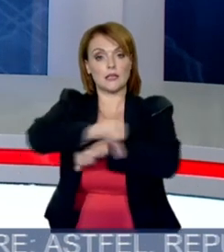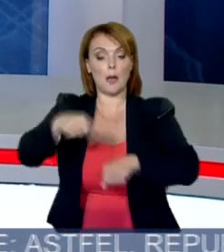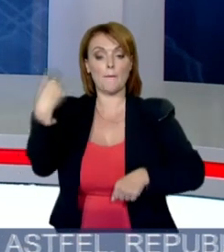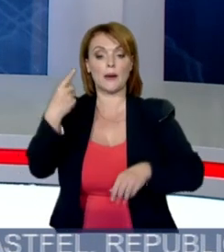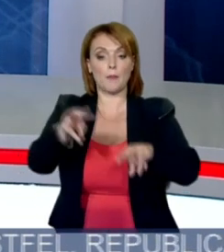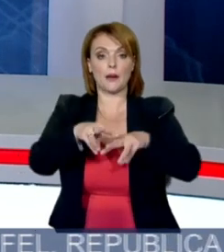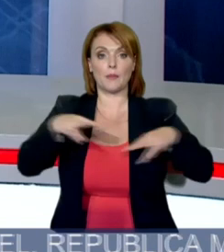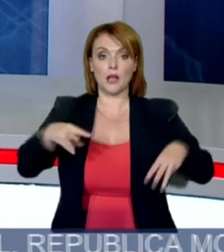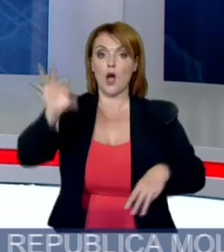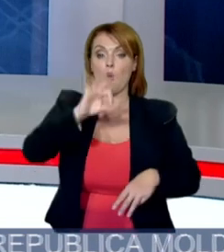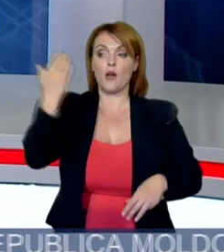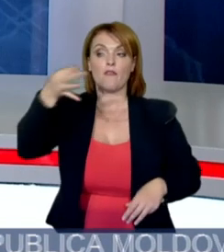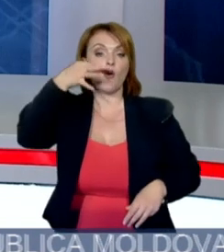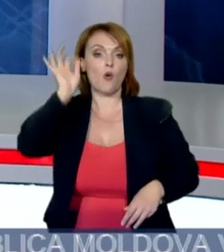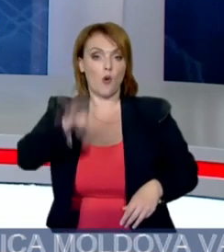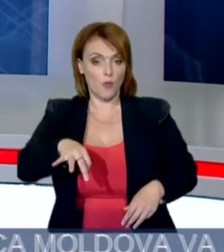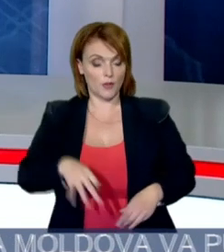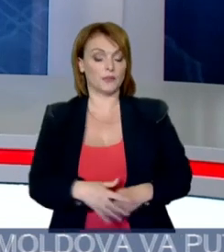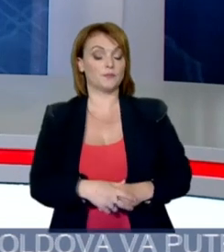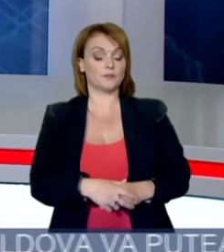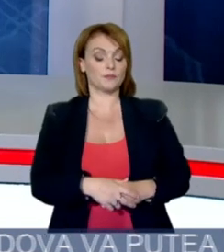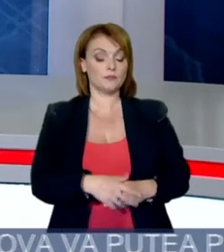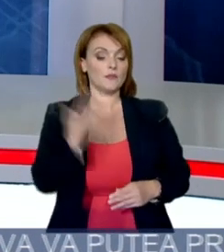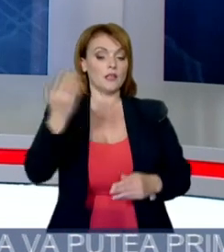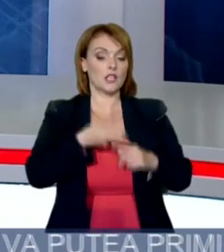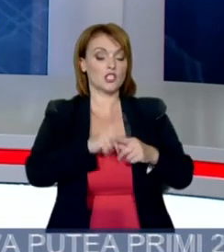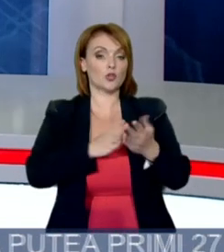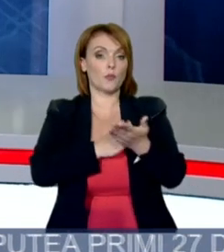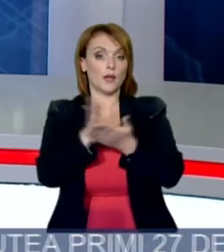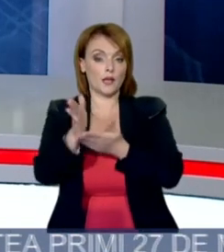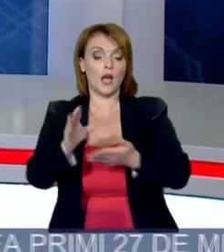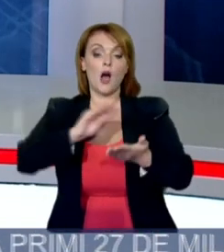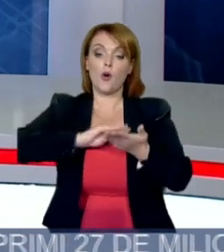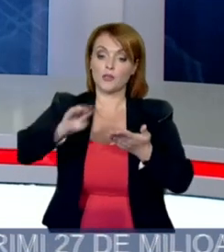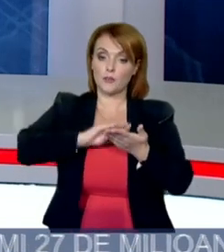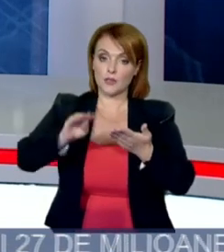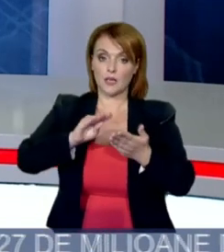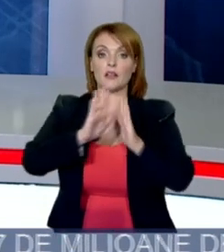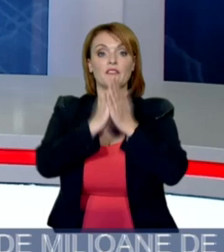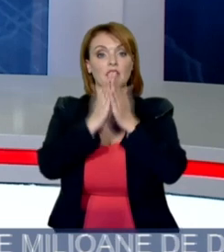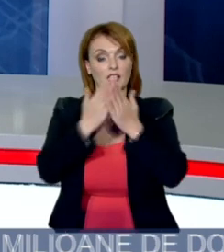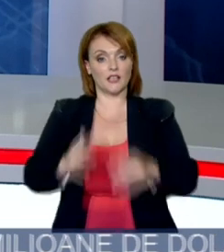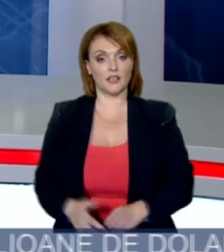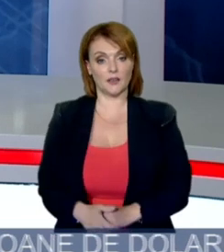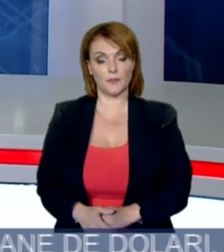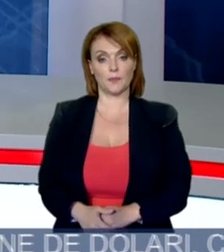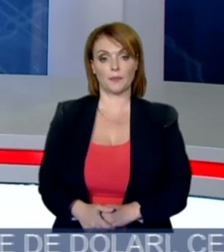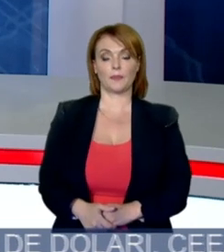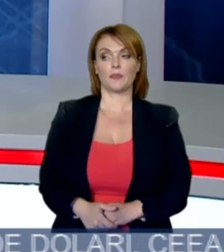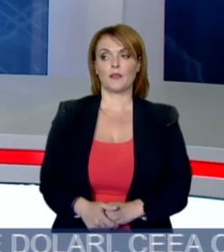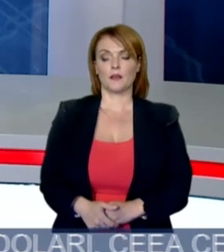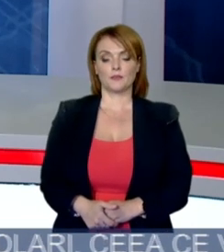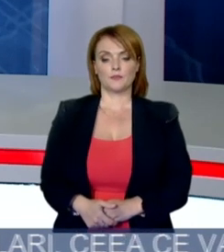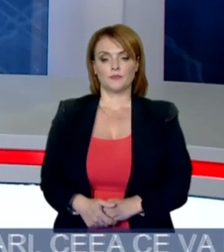sa în evoluția acestui domeniu a relatat autorul Oreste Tăriță în lucrarea sa științifică intitulată Protocolul de Stat